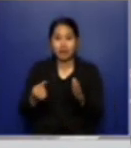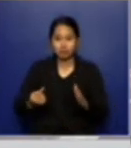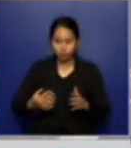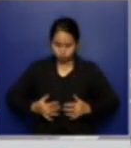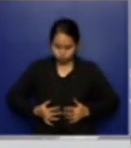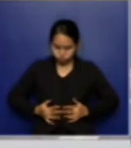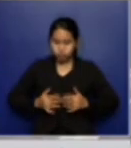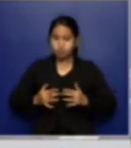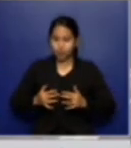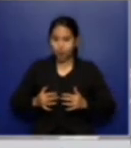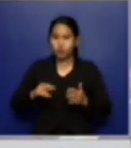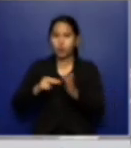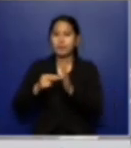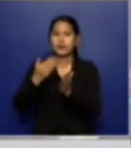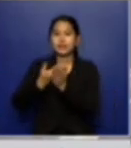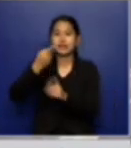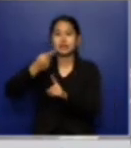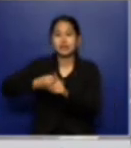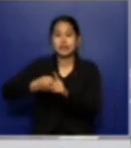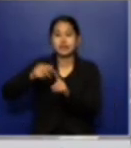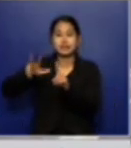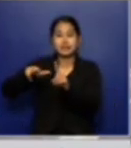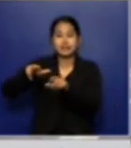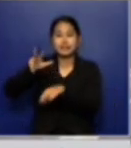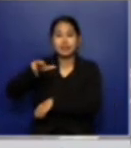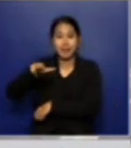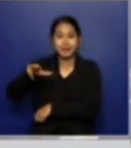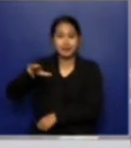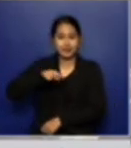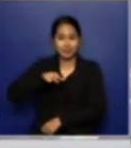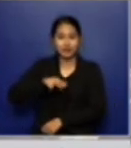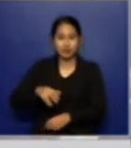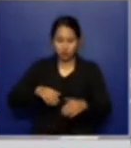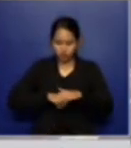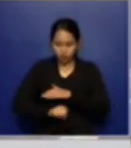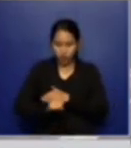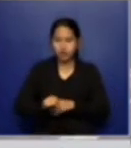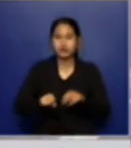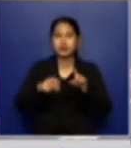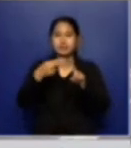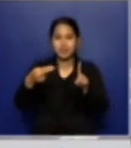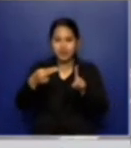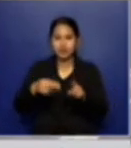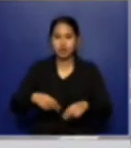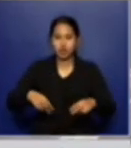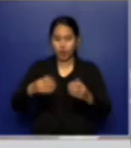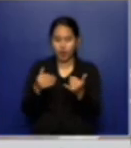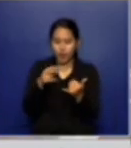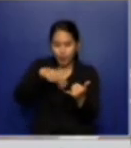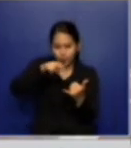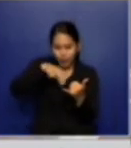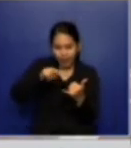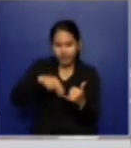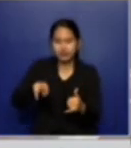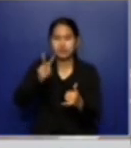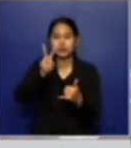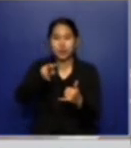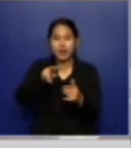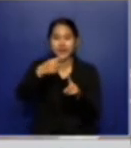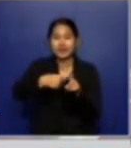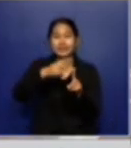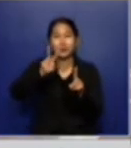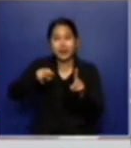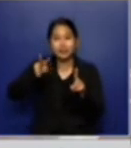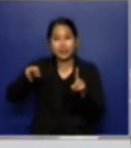เงินชดเชยเดือนละ 3,000 บาทค่าคลอดบุตร 10,000 บาทค่าดูแลเด็กเดือนละ 2,000 บาทนโยบ